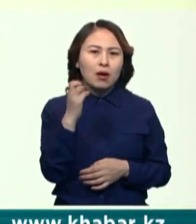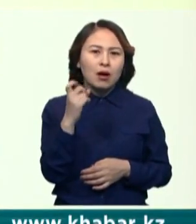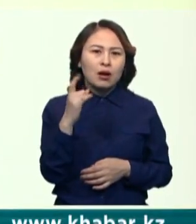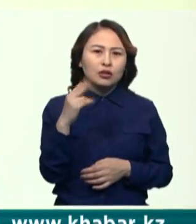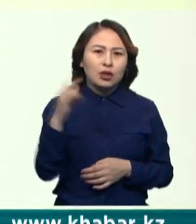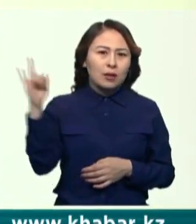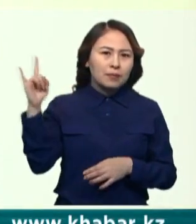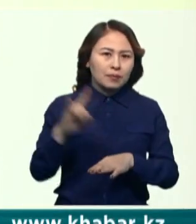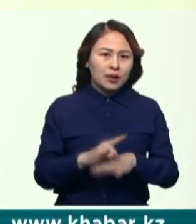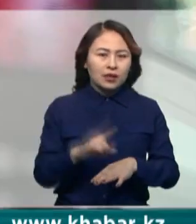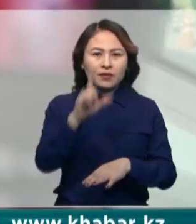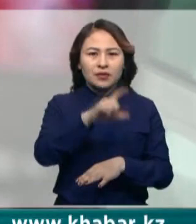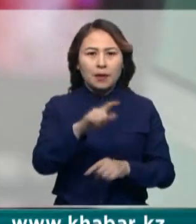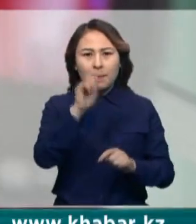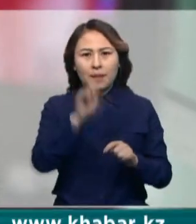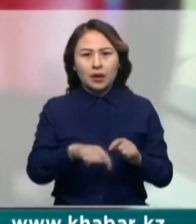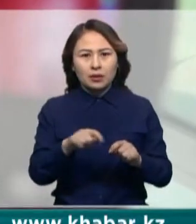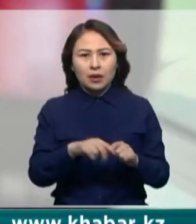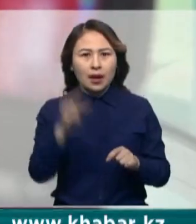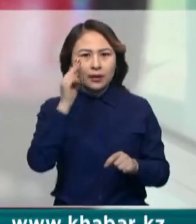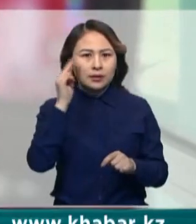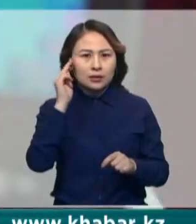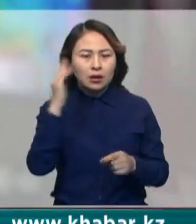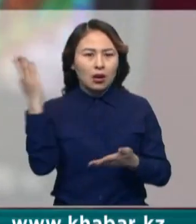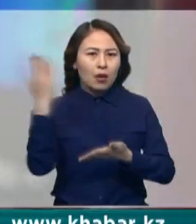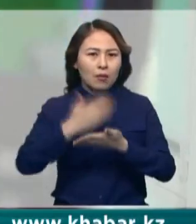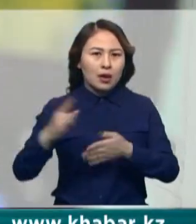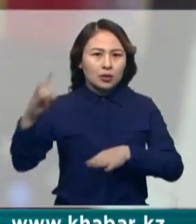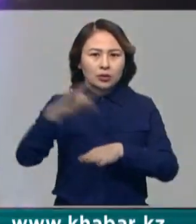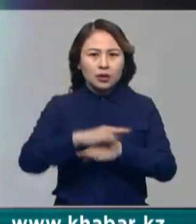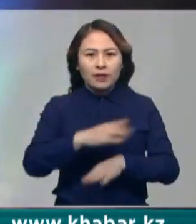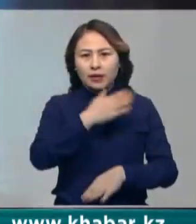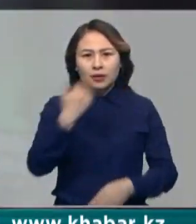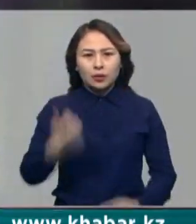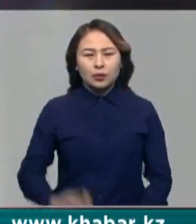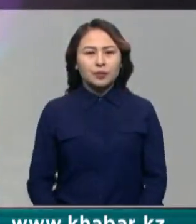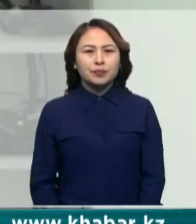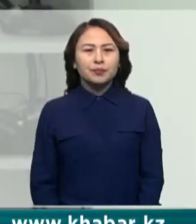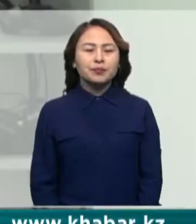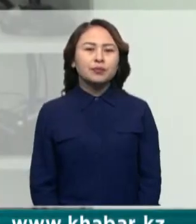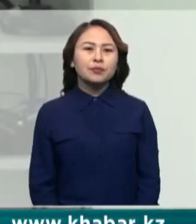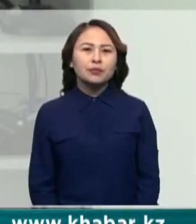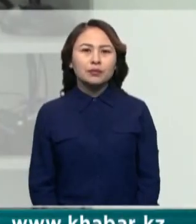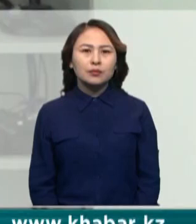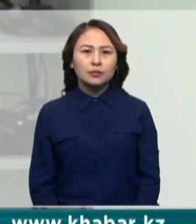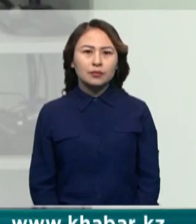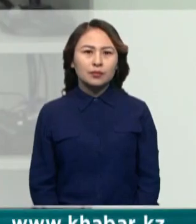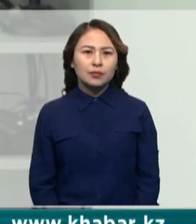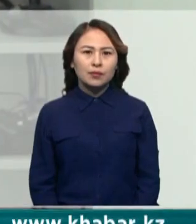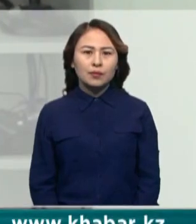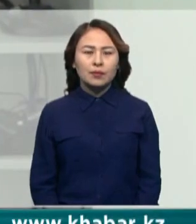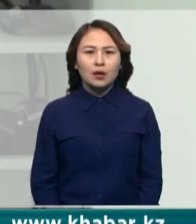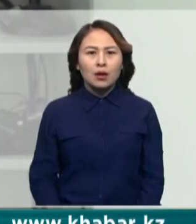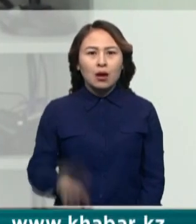Махачкаладан ұшып келген жолаушылар тексерілді. Ал Қытайдан тіке әуе рейстері жоқ. Таңға қарай аэропорт